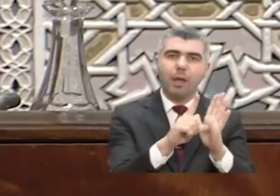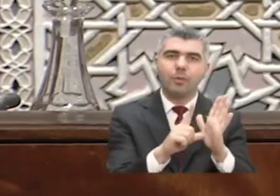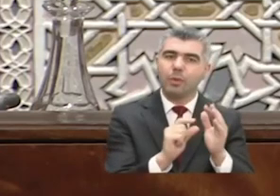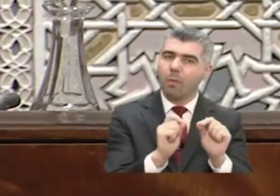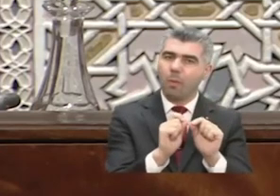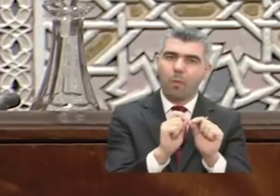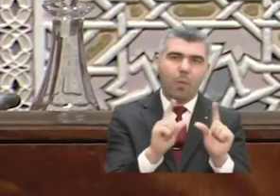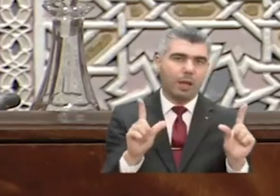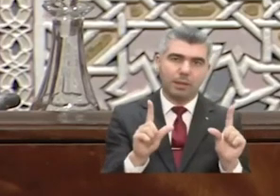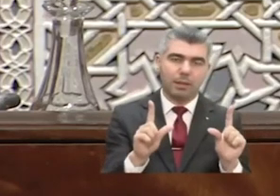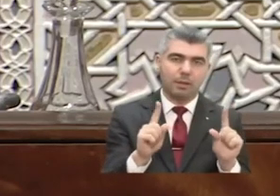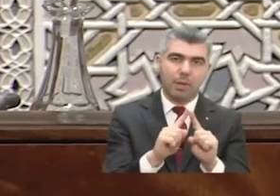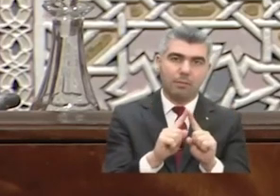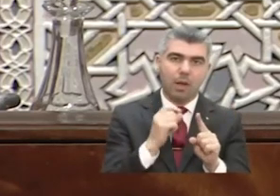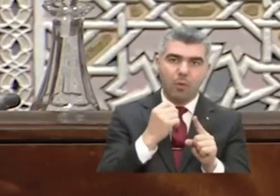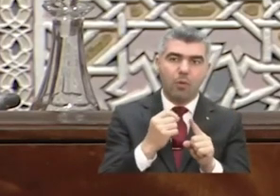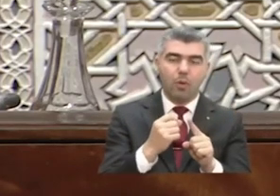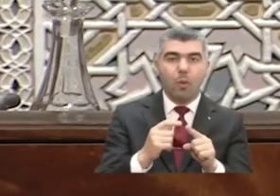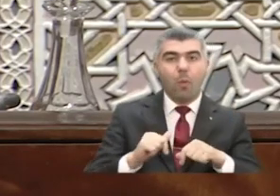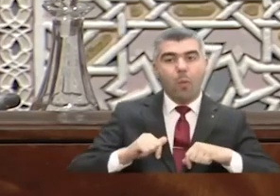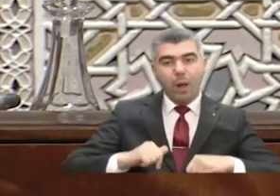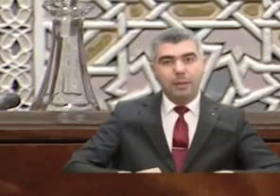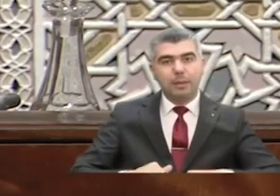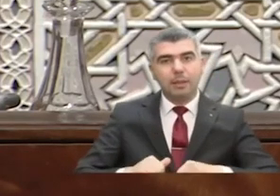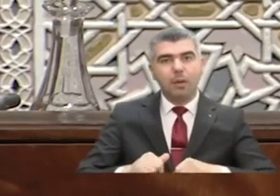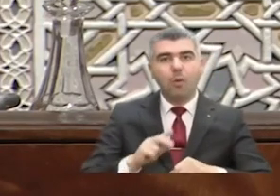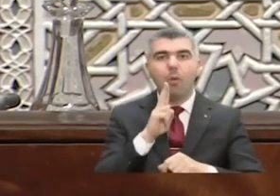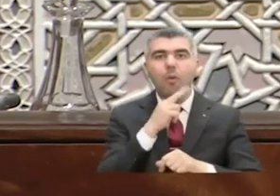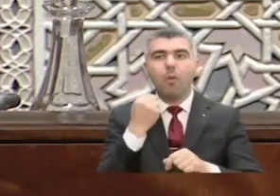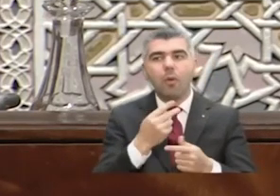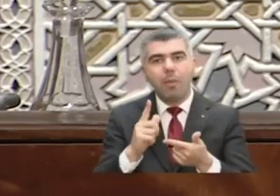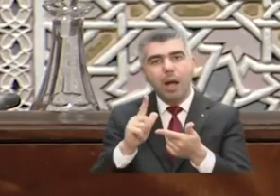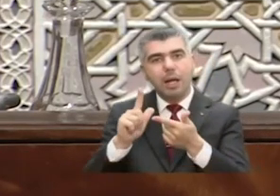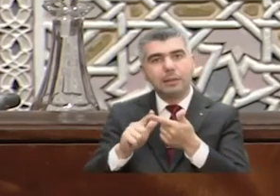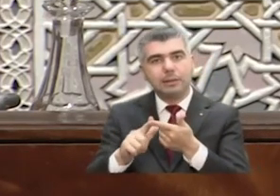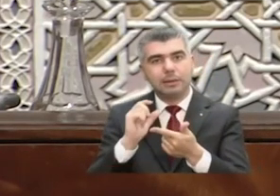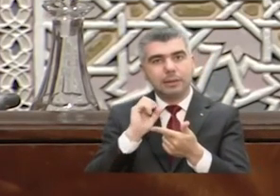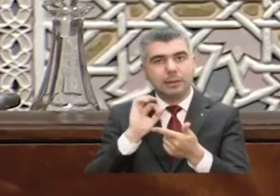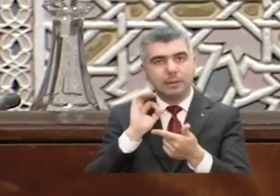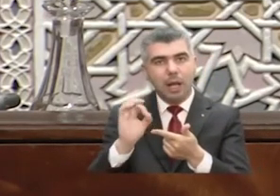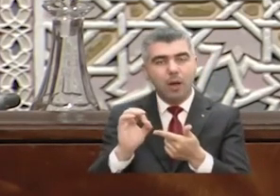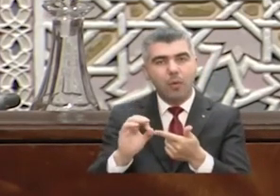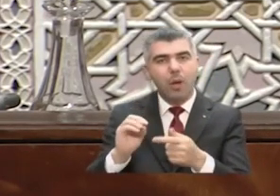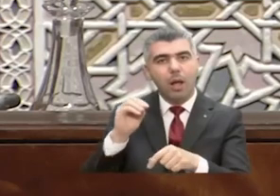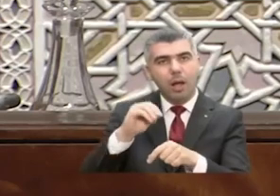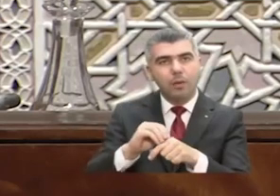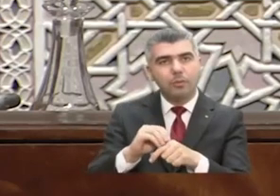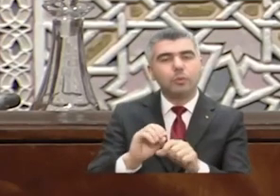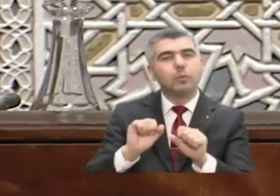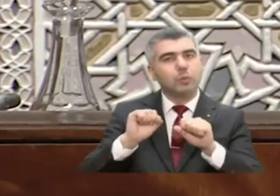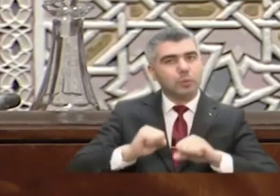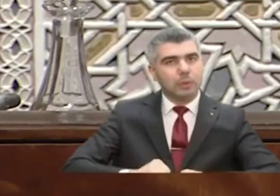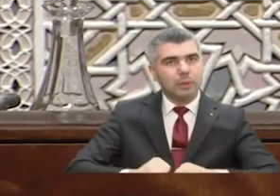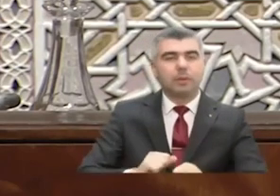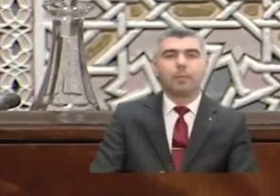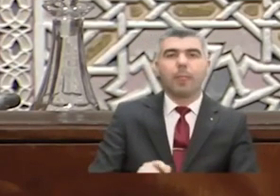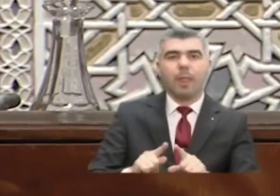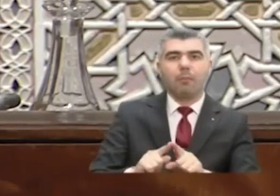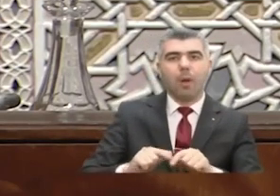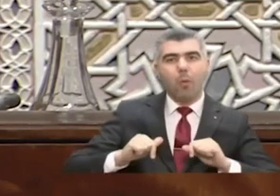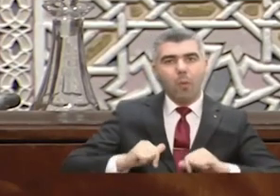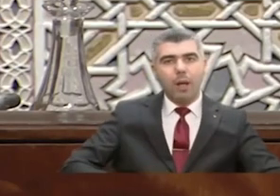يمكن أن ينيب عنه أحد زملائه من أعضاء الحكومة، وليس فيها أي صيغة للوجوب، يعني أي